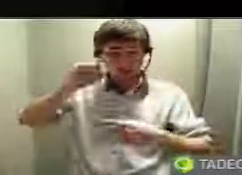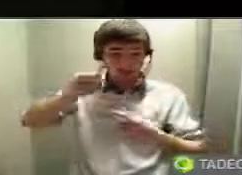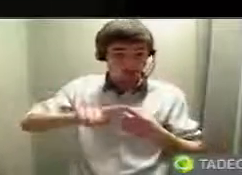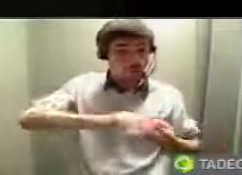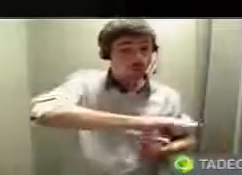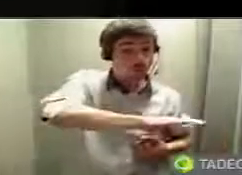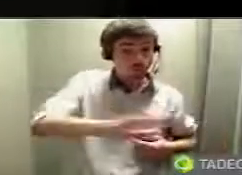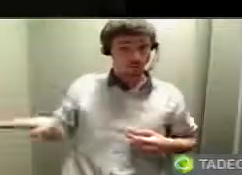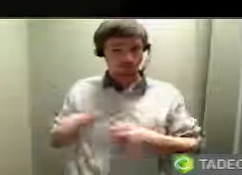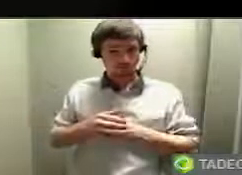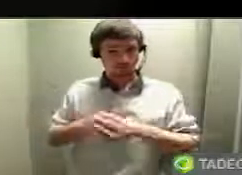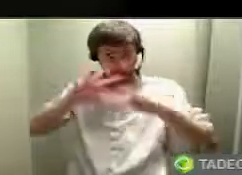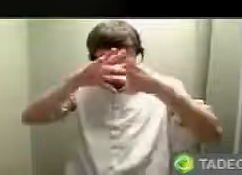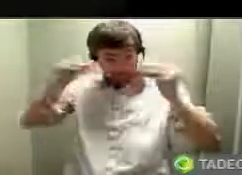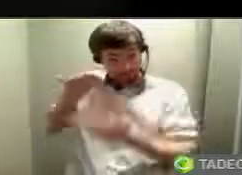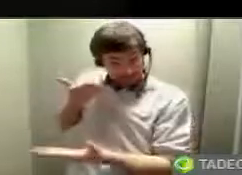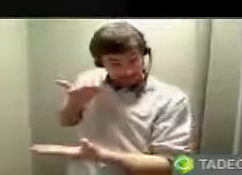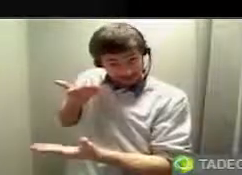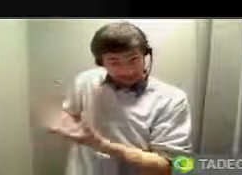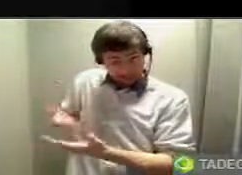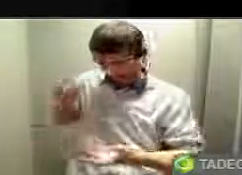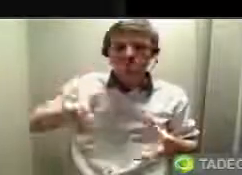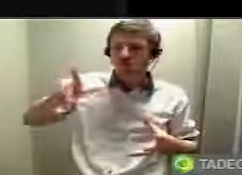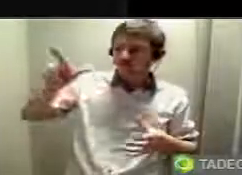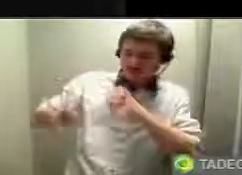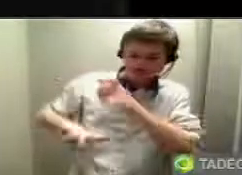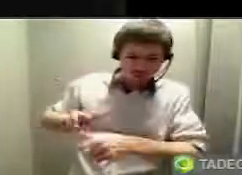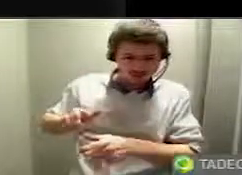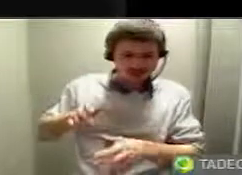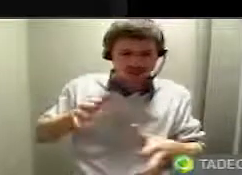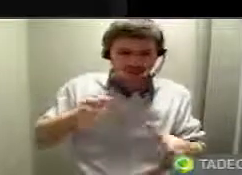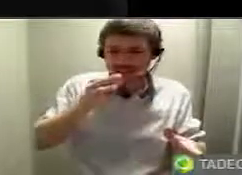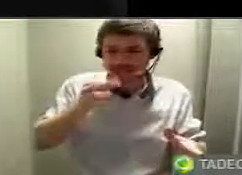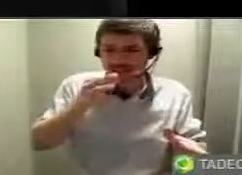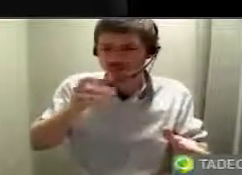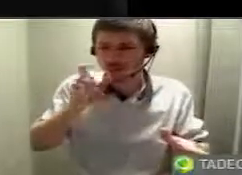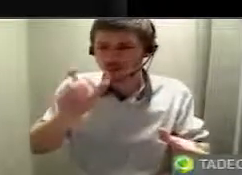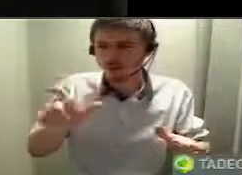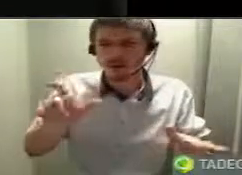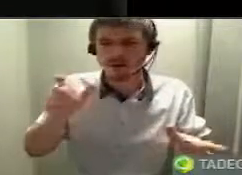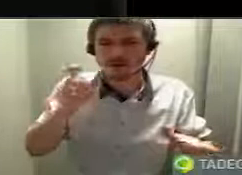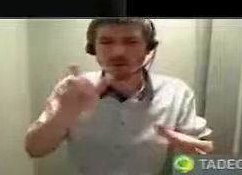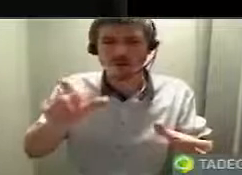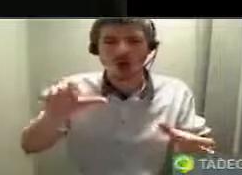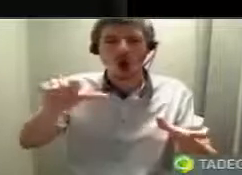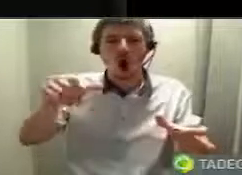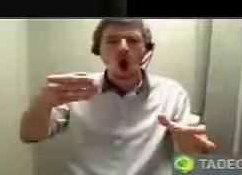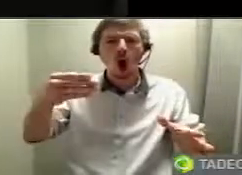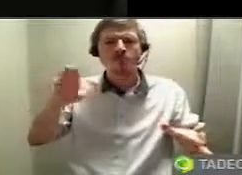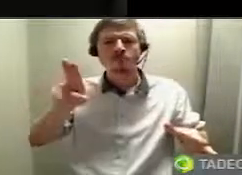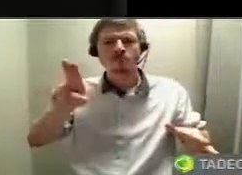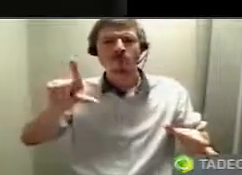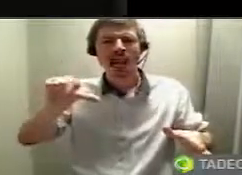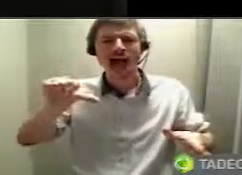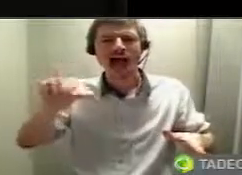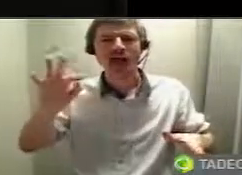arrive au bon point pour arriver. Et après, il y a des gens peut-être en fauteuil